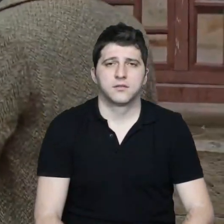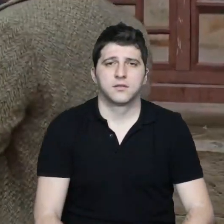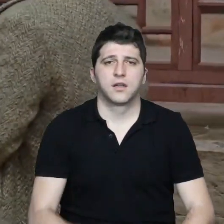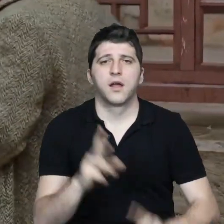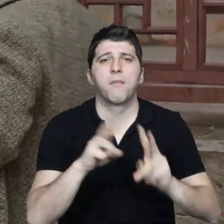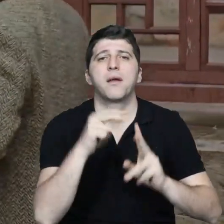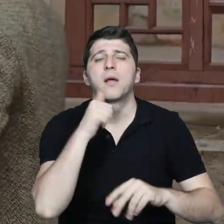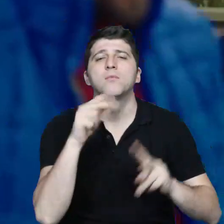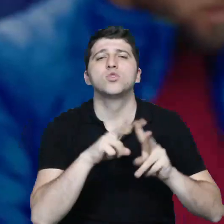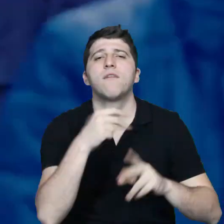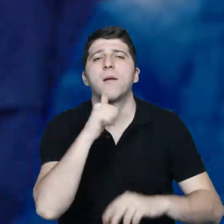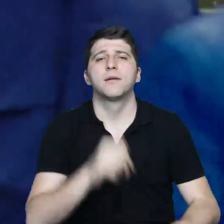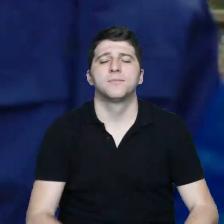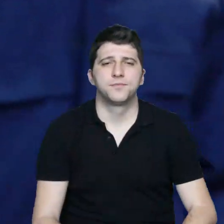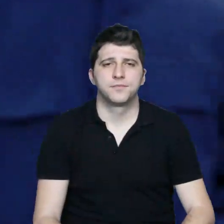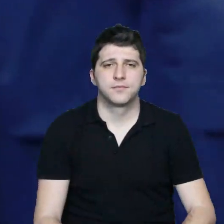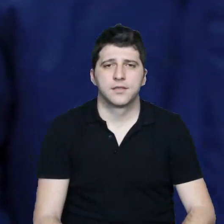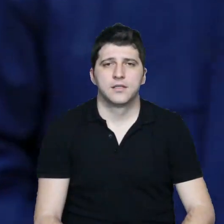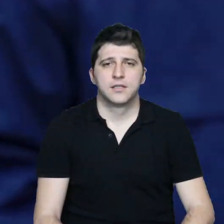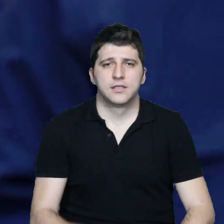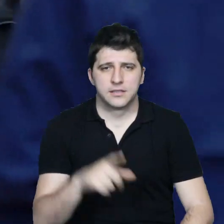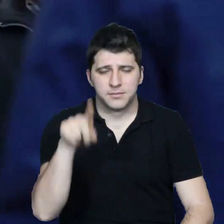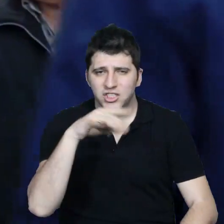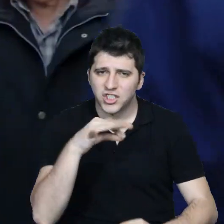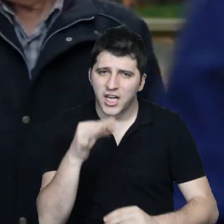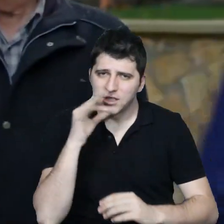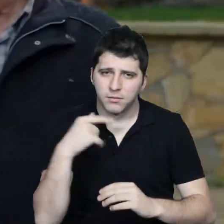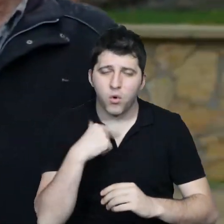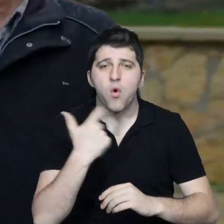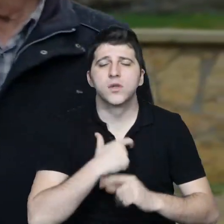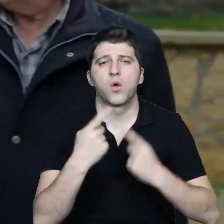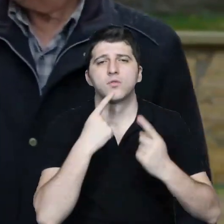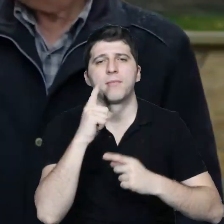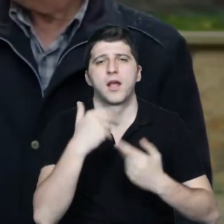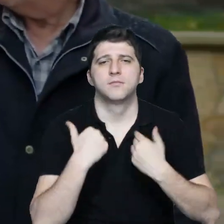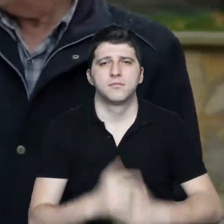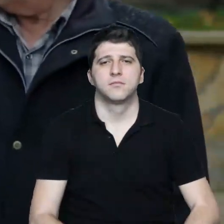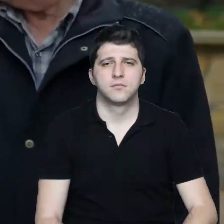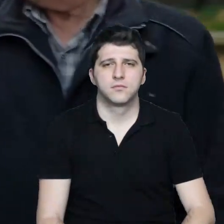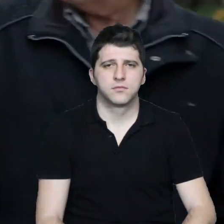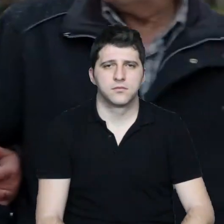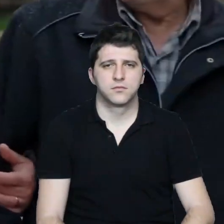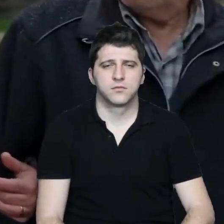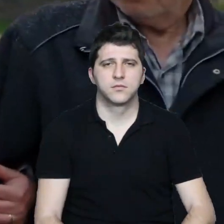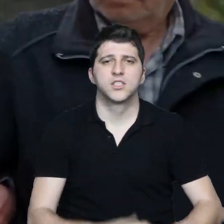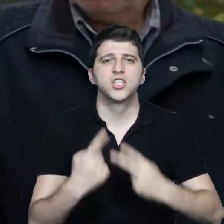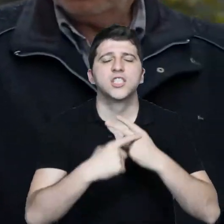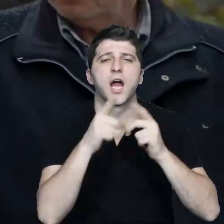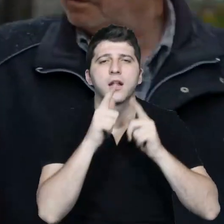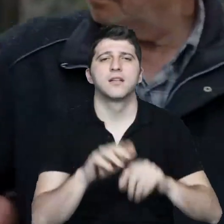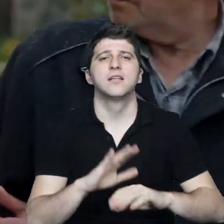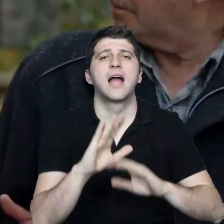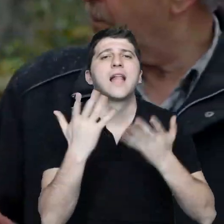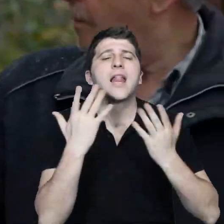Mehmet abi, Mustafa abi. Yani siz gidelim, şöyle bir çay içelim ya. Sizinle çok özel bir şey konuşmam lazım. Yaşar.